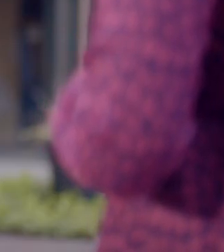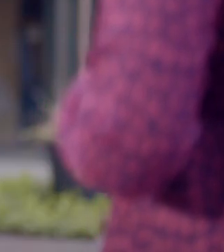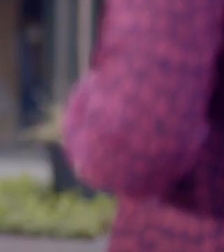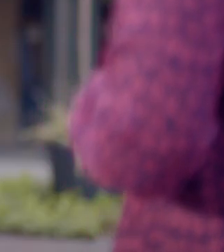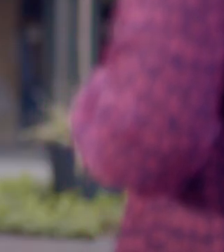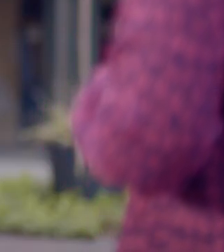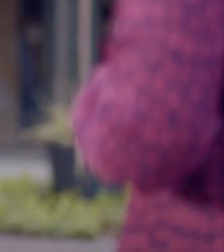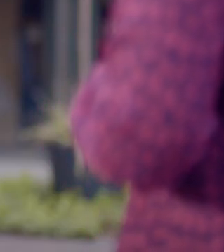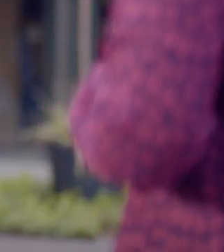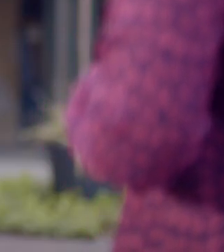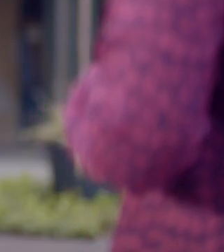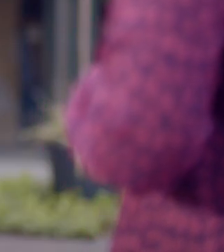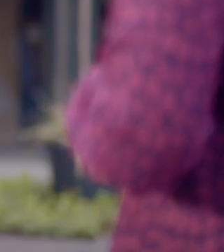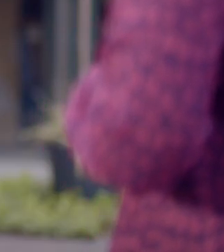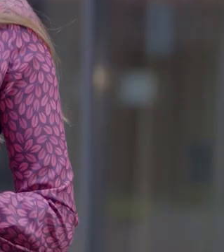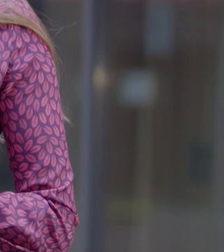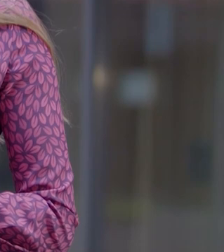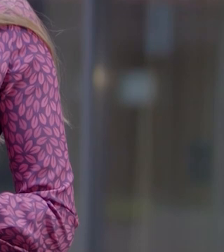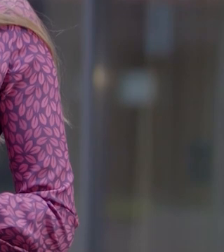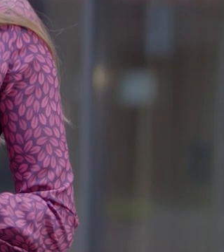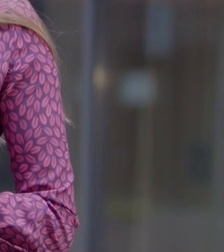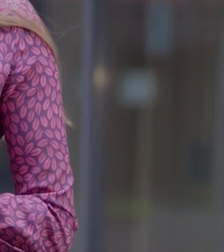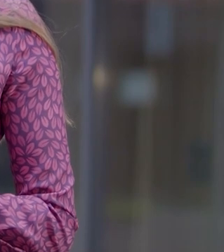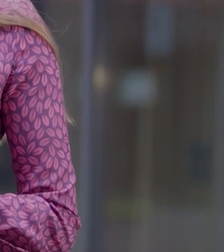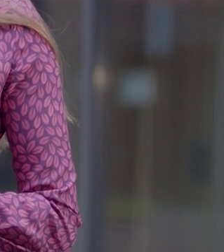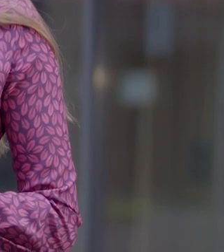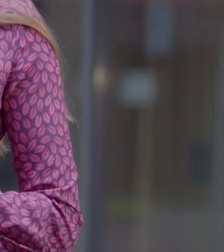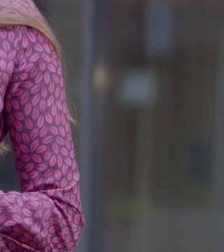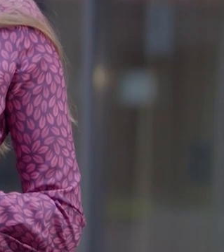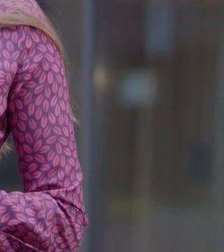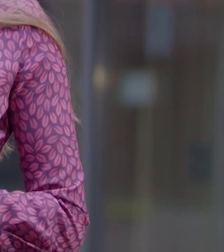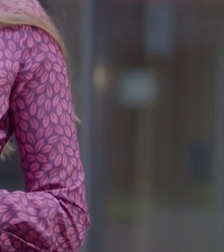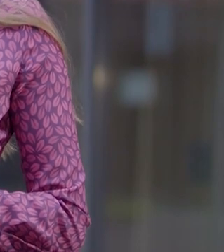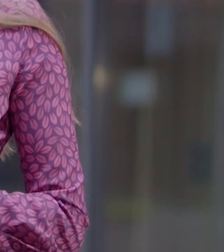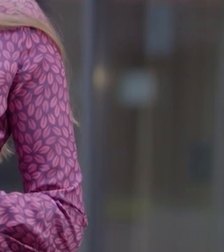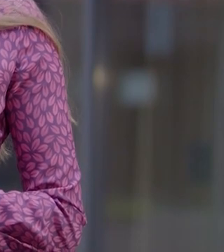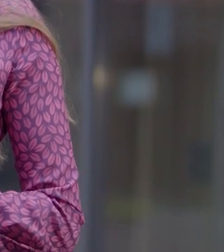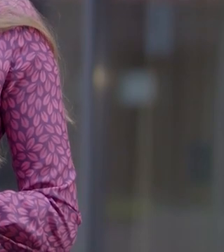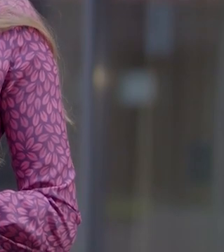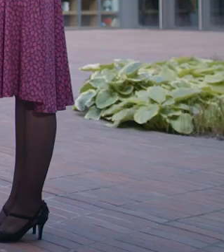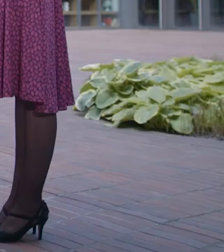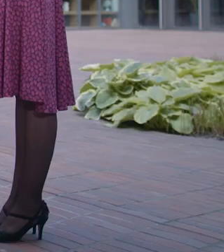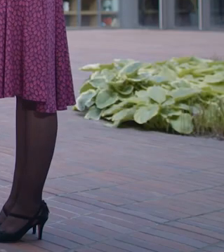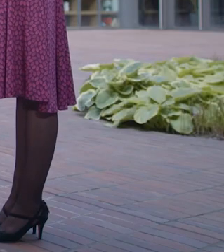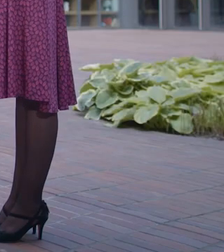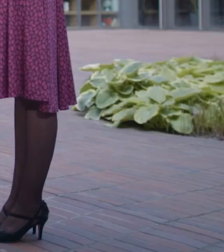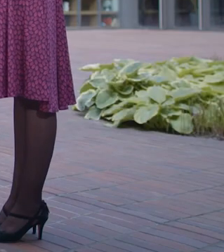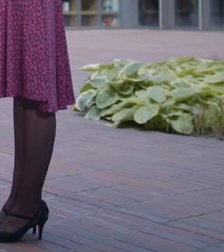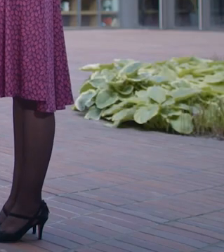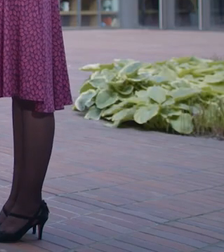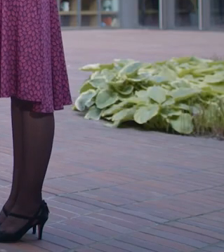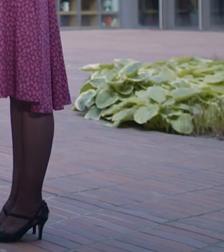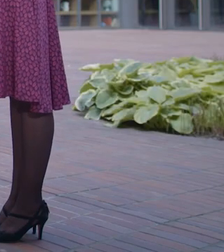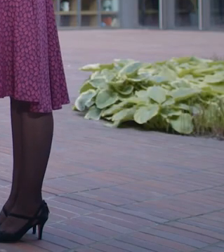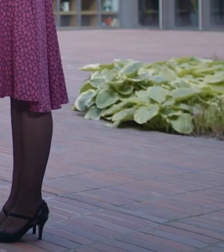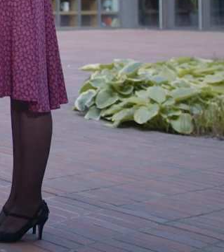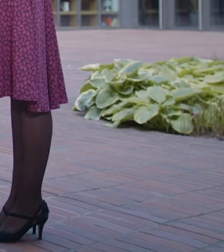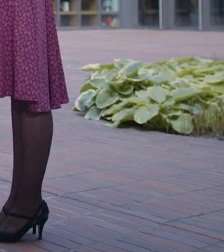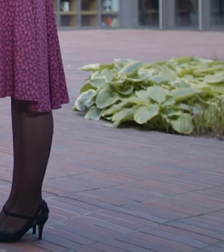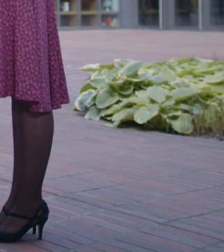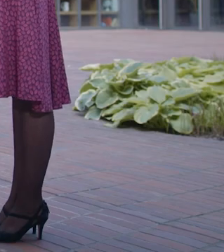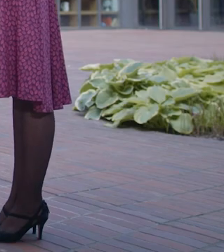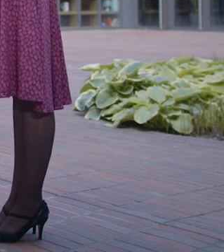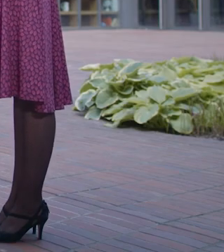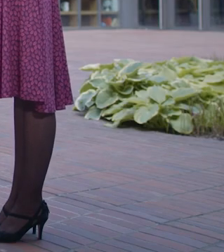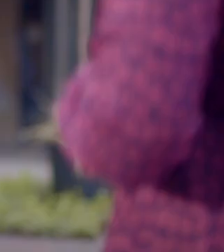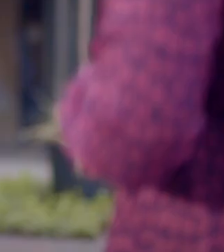wsparcia dla osób poszukujących swojej ścieżki zawodowej. Dzień dobry. Dzień dobry. Dzień dobry Państwu. Proszę powiedzieć, z jakich form wsparcia na Uniwersytecie